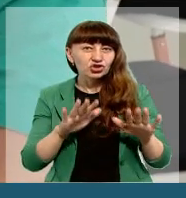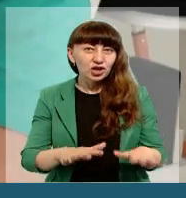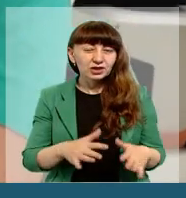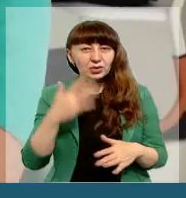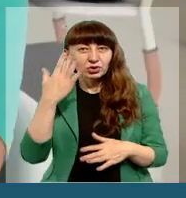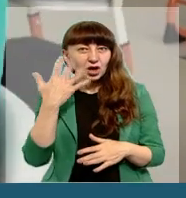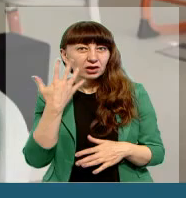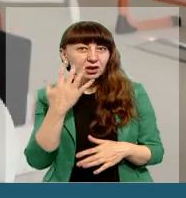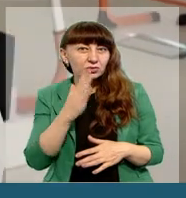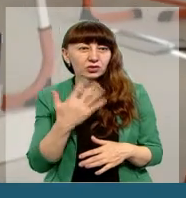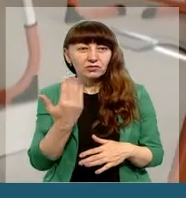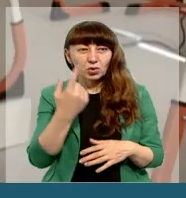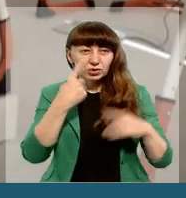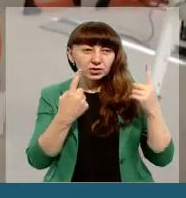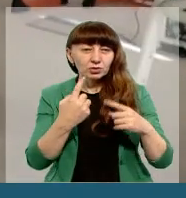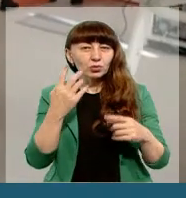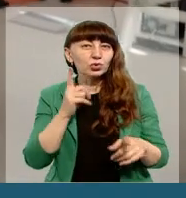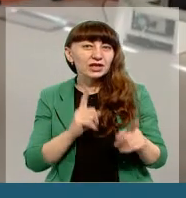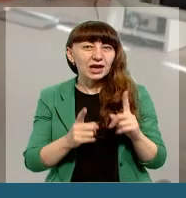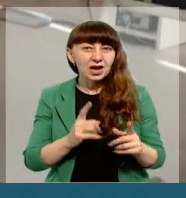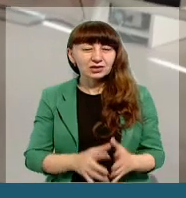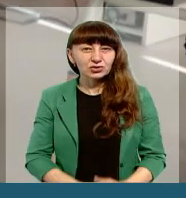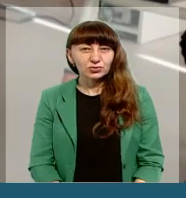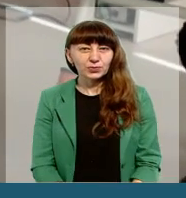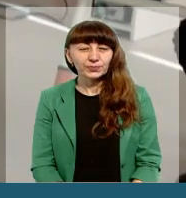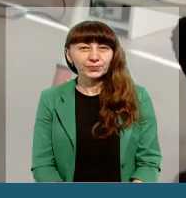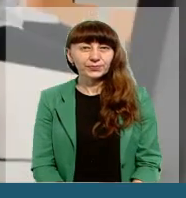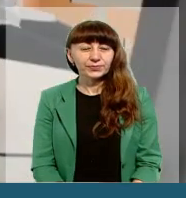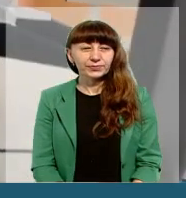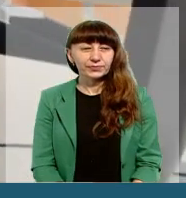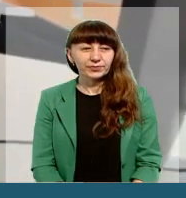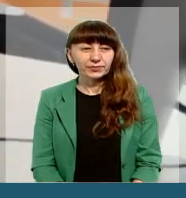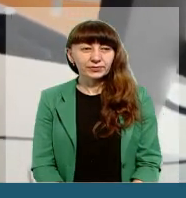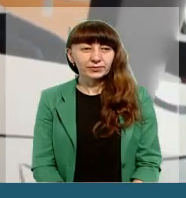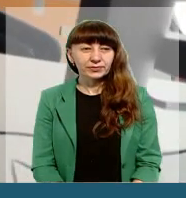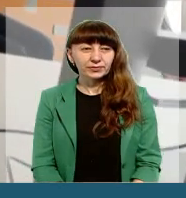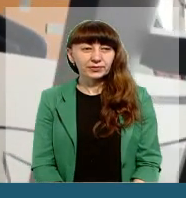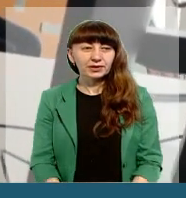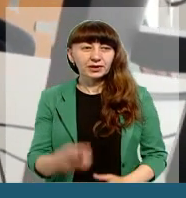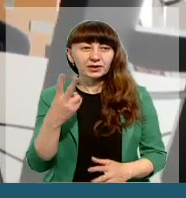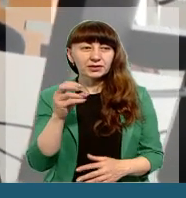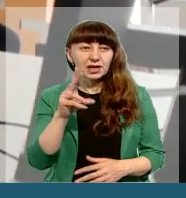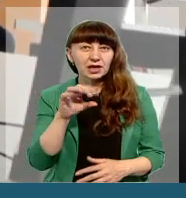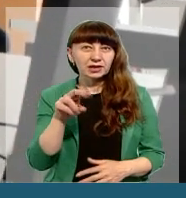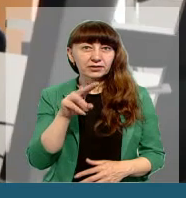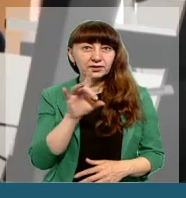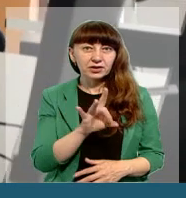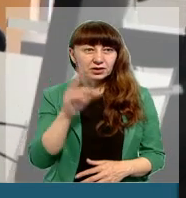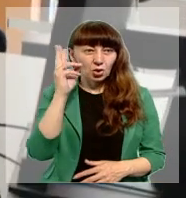что когда-нибудь его задумка воплотится в реальность и будет радовать ребят. Цилиндр научился